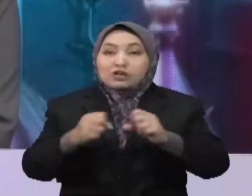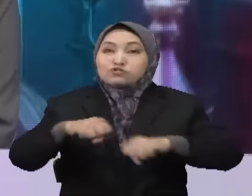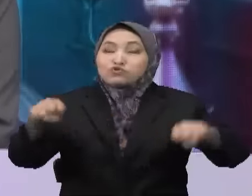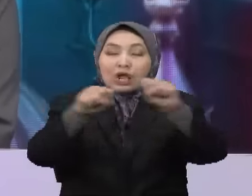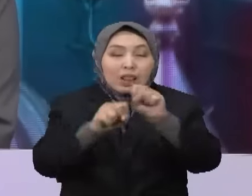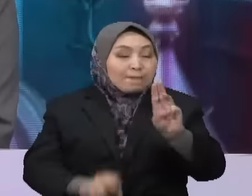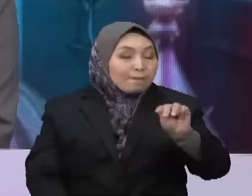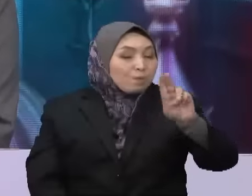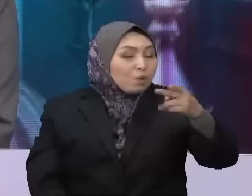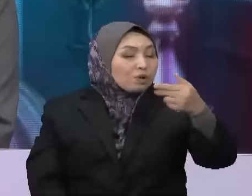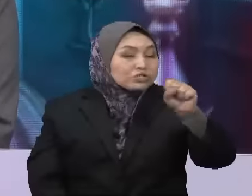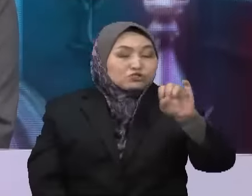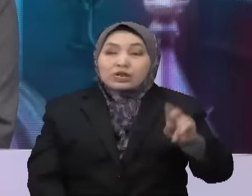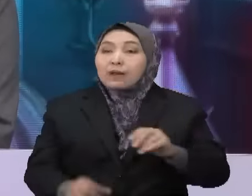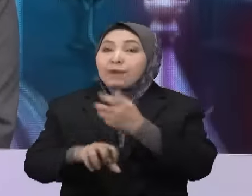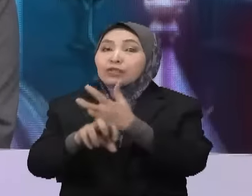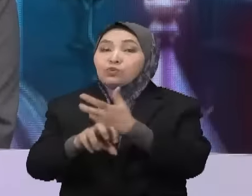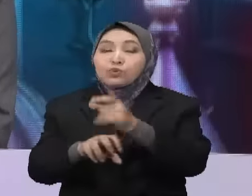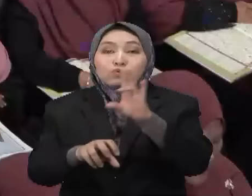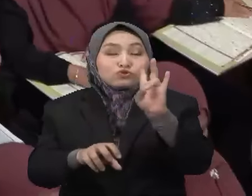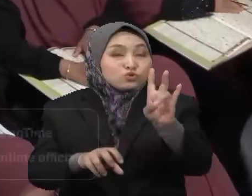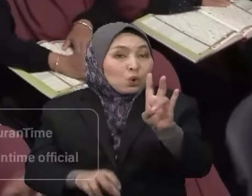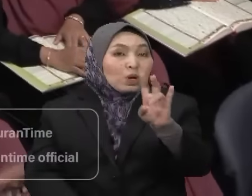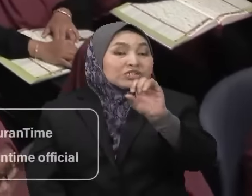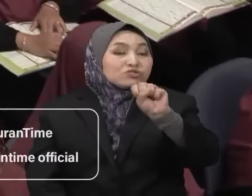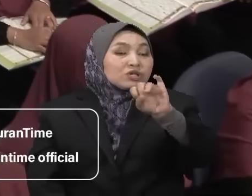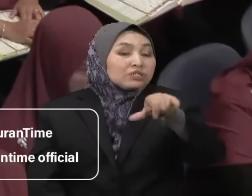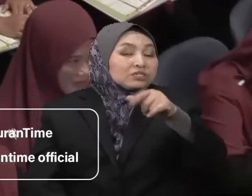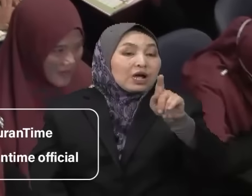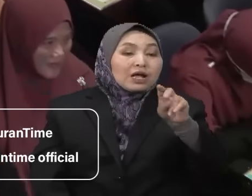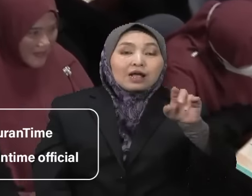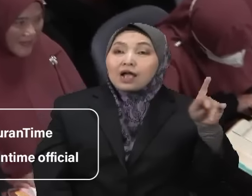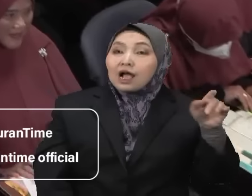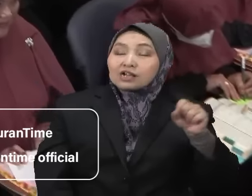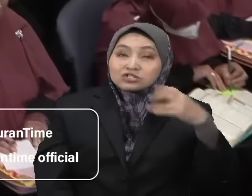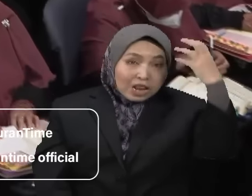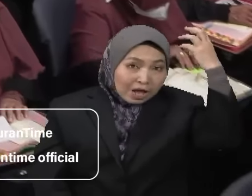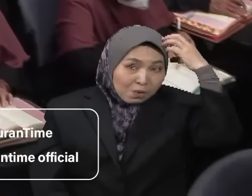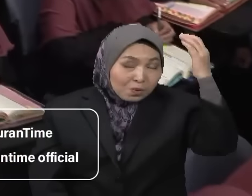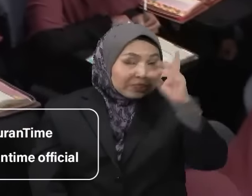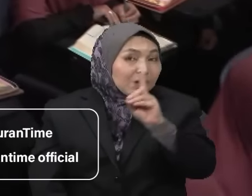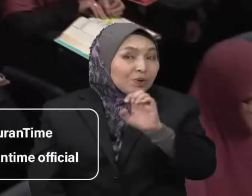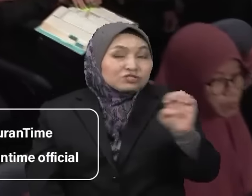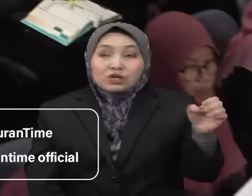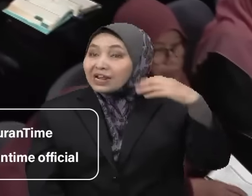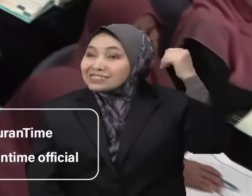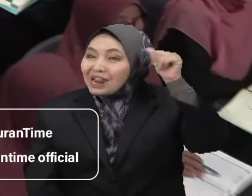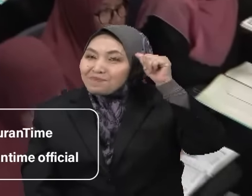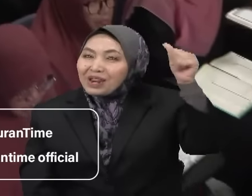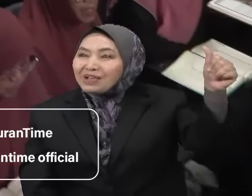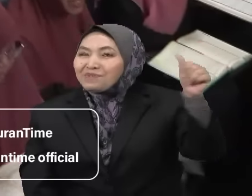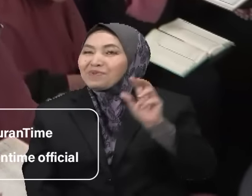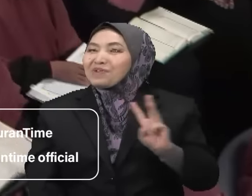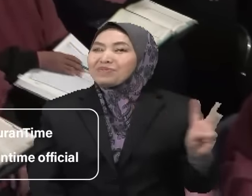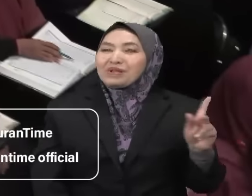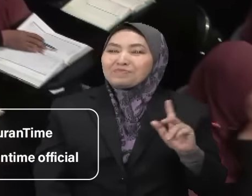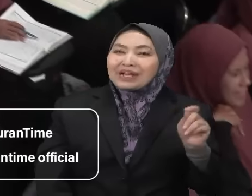Muhsin, Batu Tujuh, Si Jangkang, Selangor Darul Ihsan. Assalamualaikum warahmatullahi wabarakatuh.